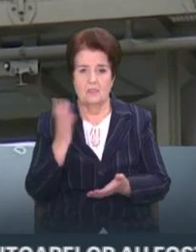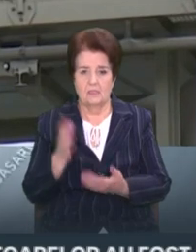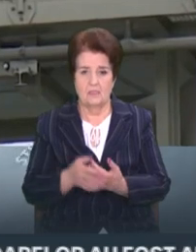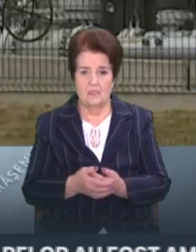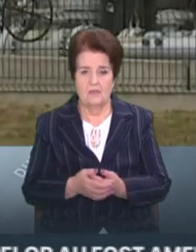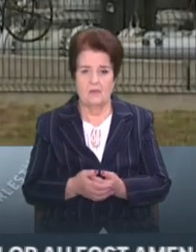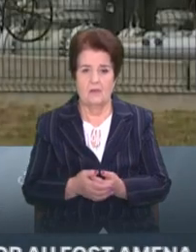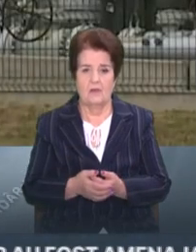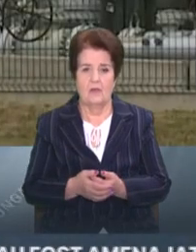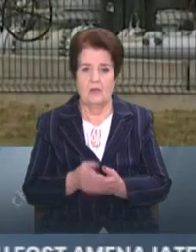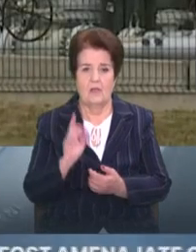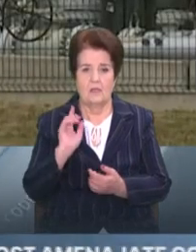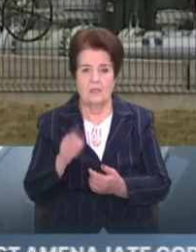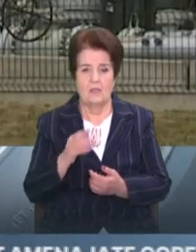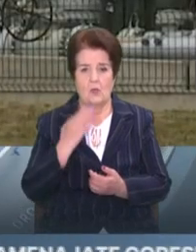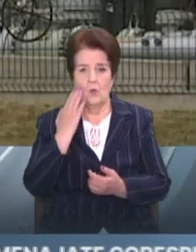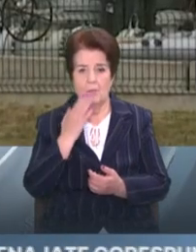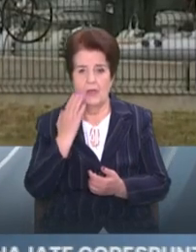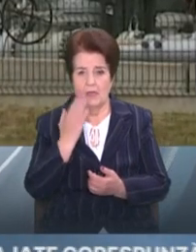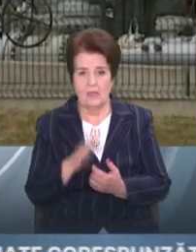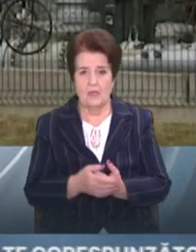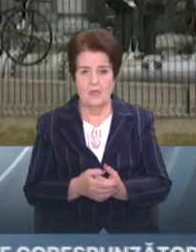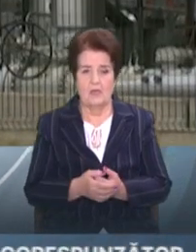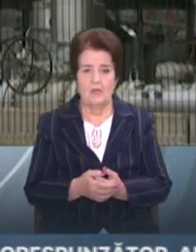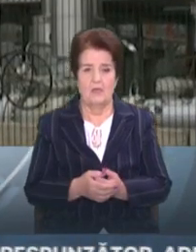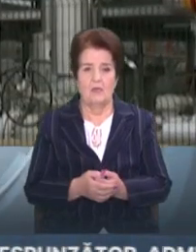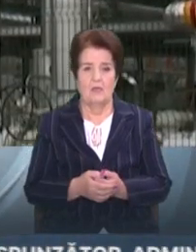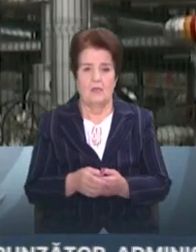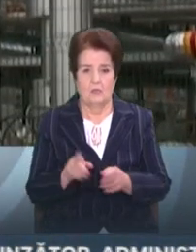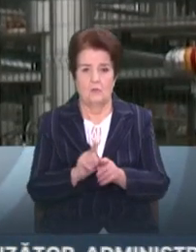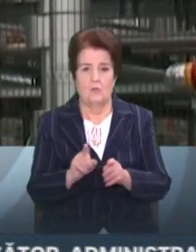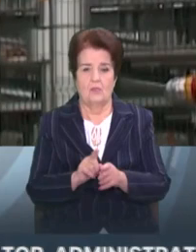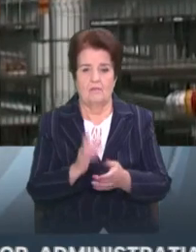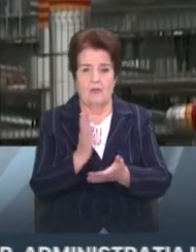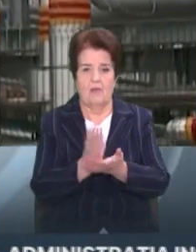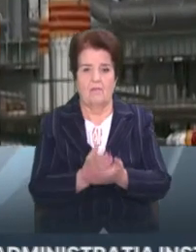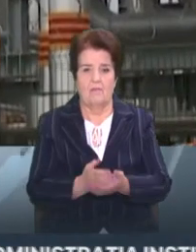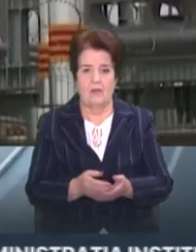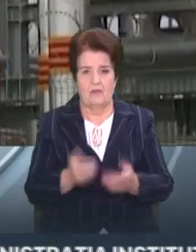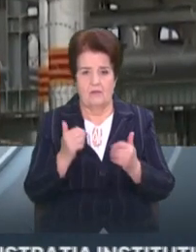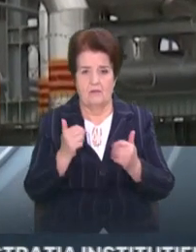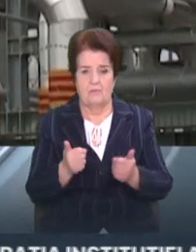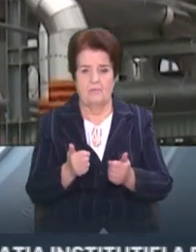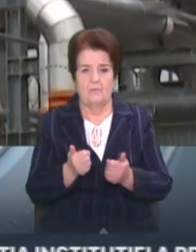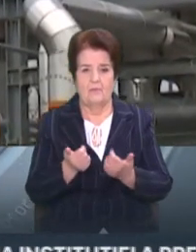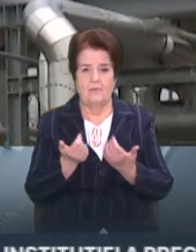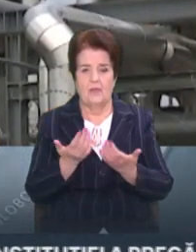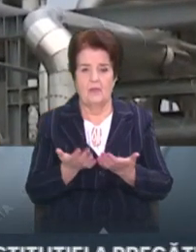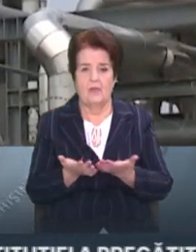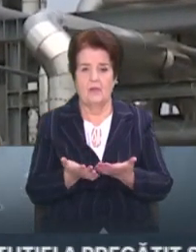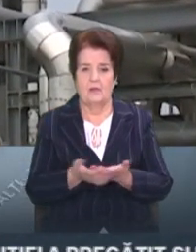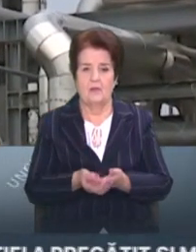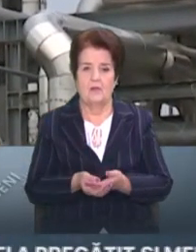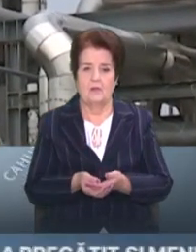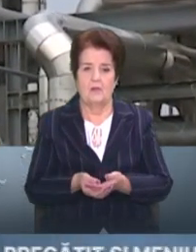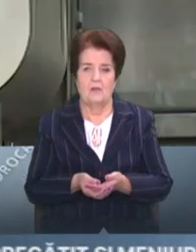energie electrică din România, atunci lucrul ăsta iarăși va avea un efect, va avea impact asupra tarifelor, considerând